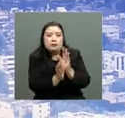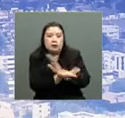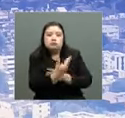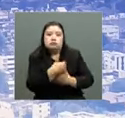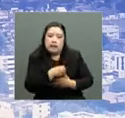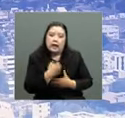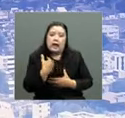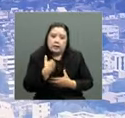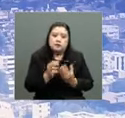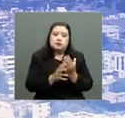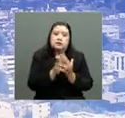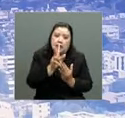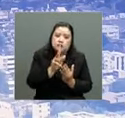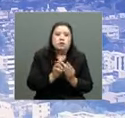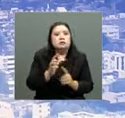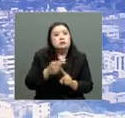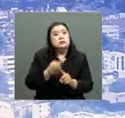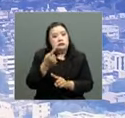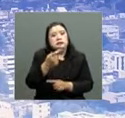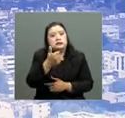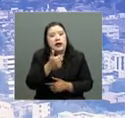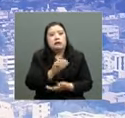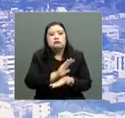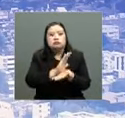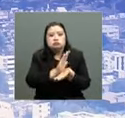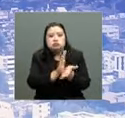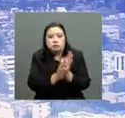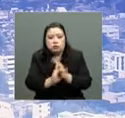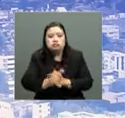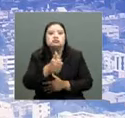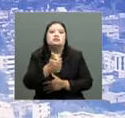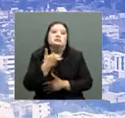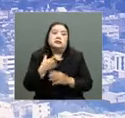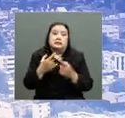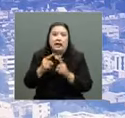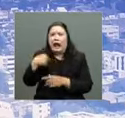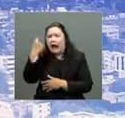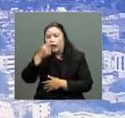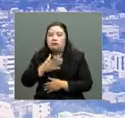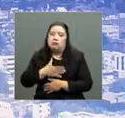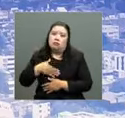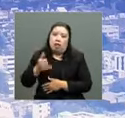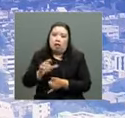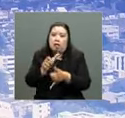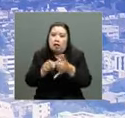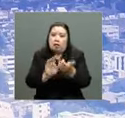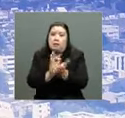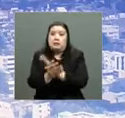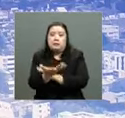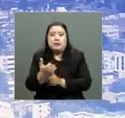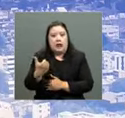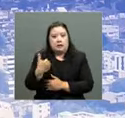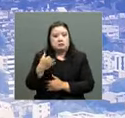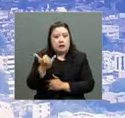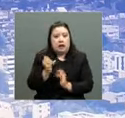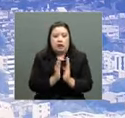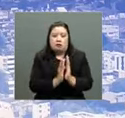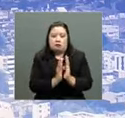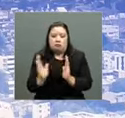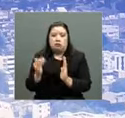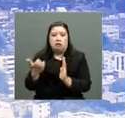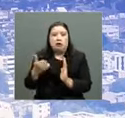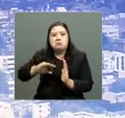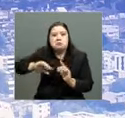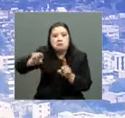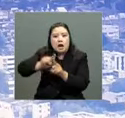ดาห์ถึง1เดือนแต่ถ้าใครมีภาวะที่ปรับตัวได้ไม่ค่อยดีก็อาจจะยาวนานไปกว่านั้นก็จะเป็นโรคที่เ